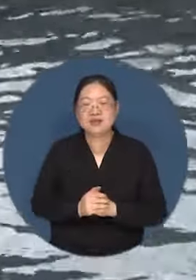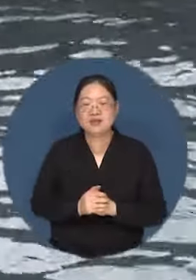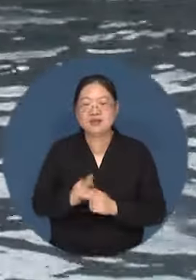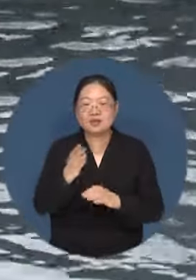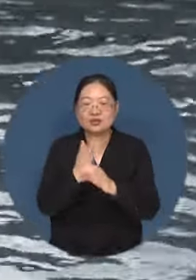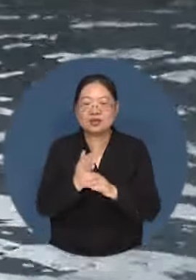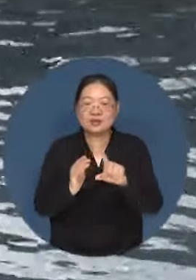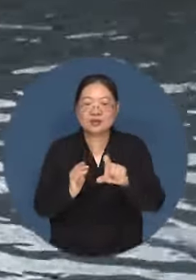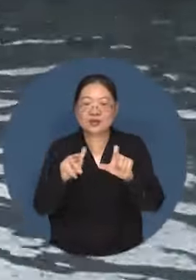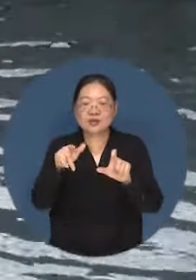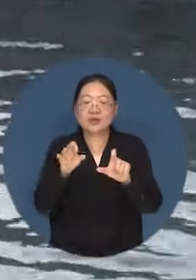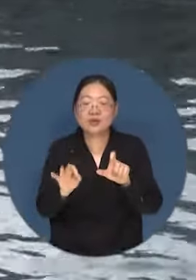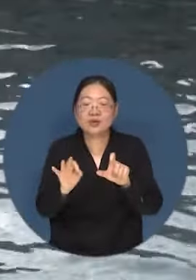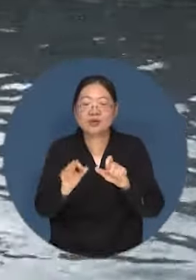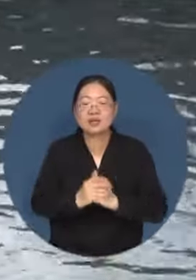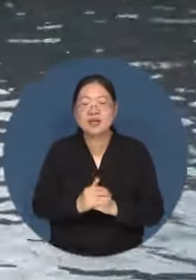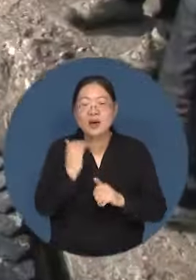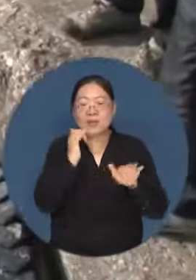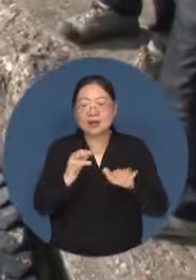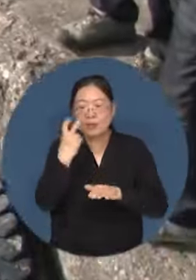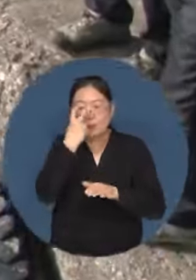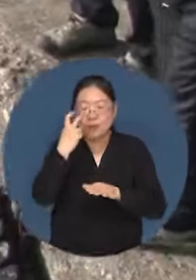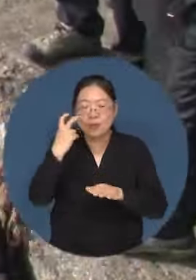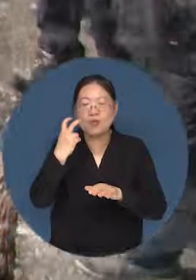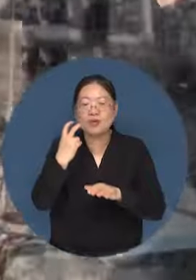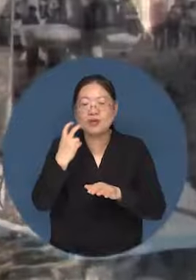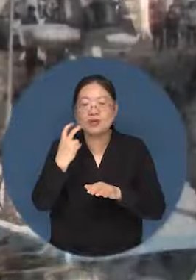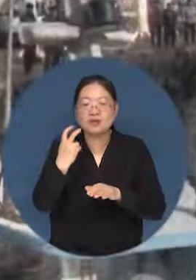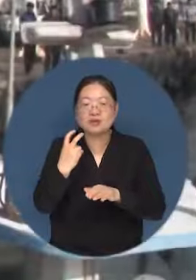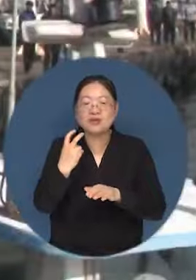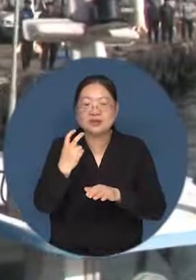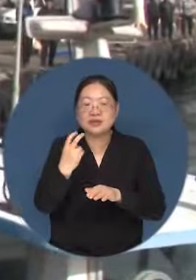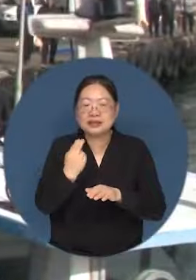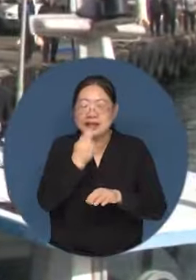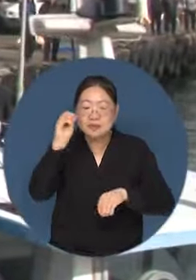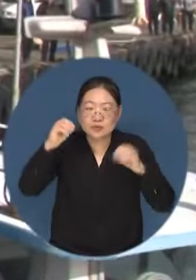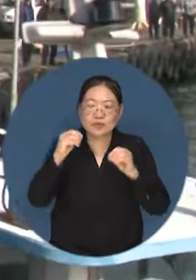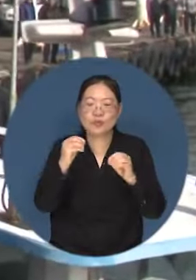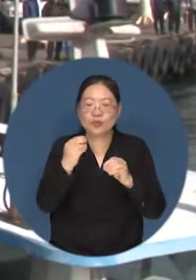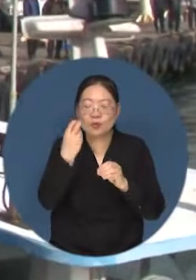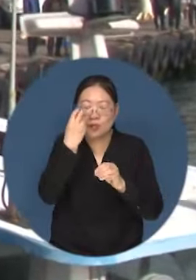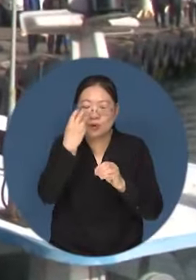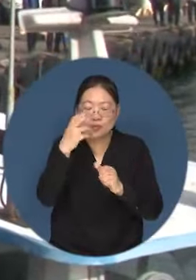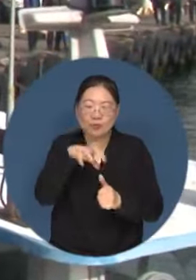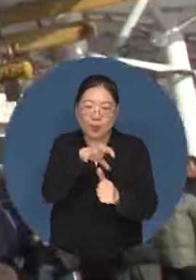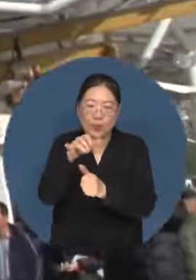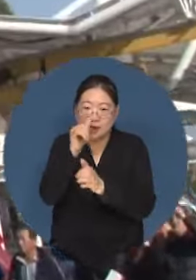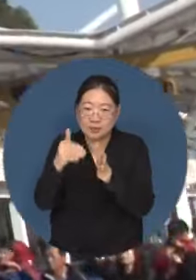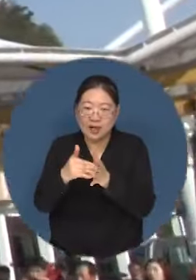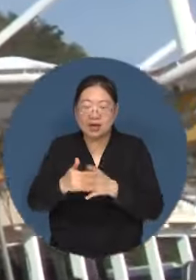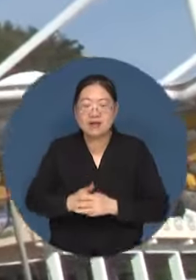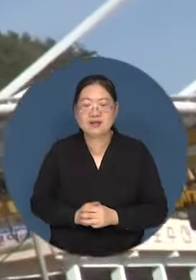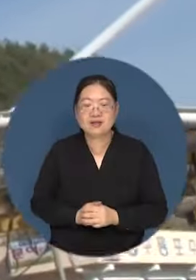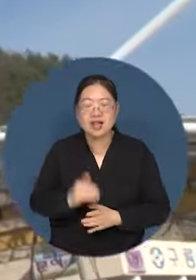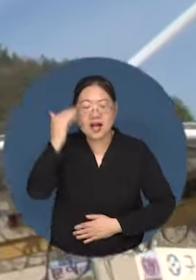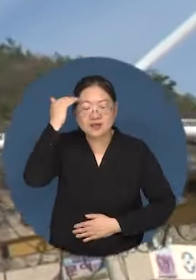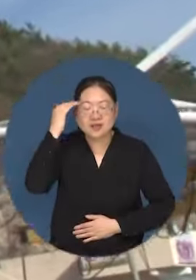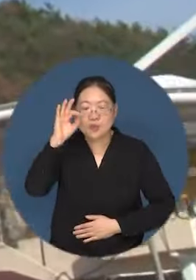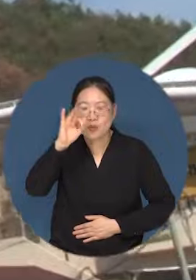중에서 15종이 해양보호생물로 지정되어 있습니다. 아, 나머지 종이 또 있군요. 네. 근데 이제 대부분 우리나라에서 보기